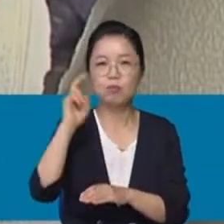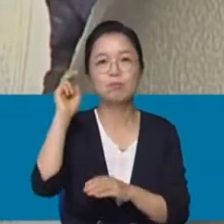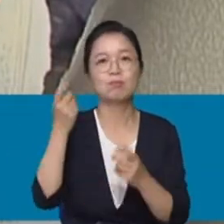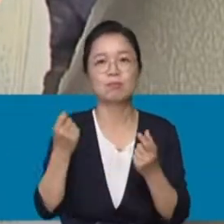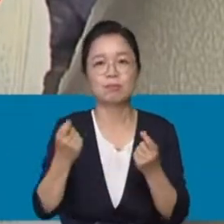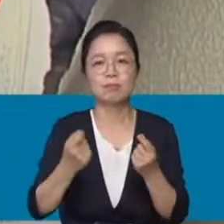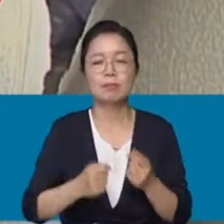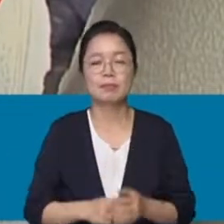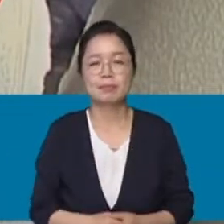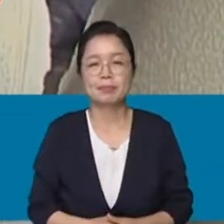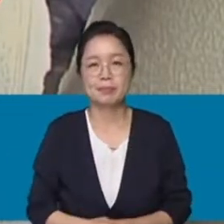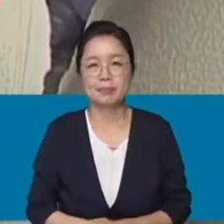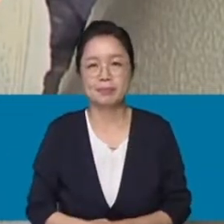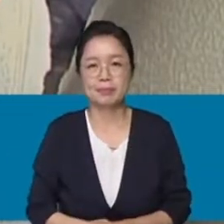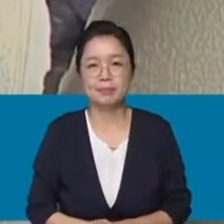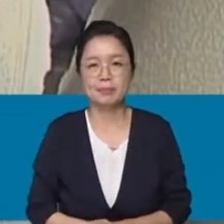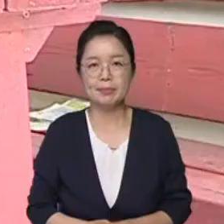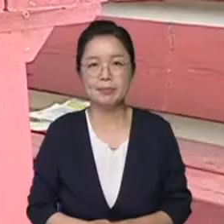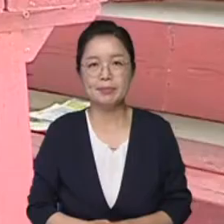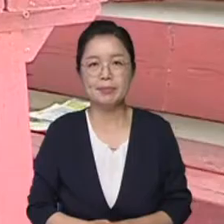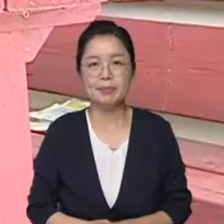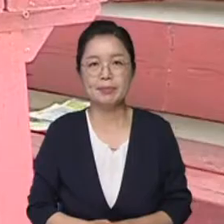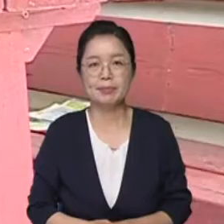김서영 기자가 취재했습니다.